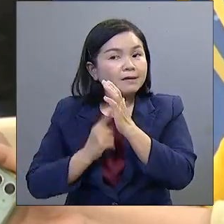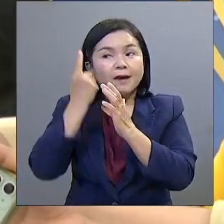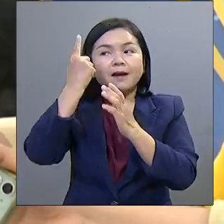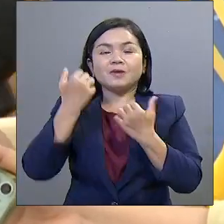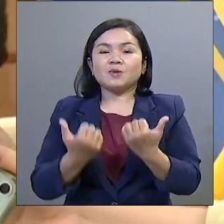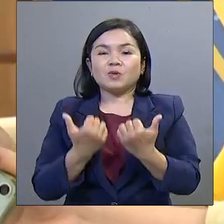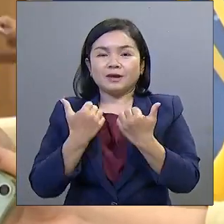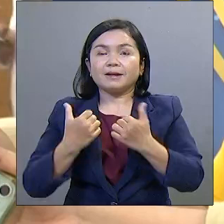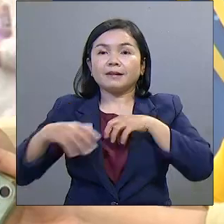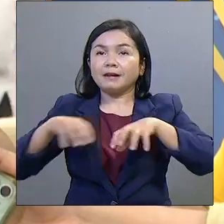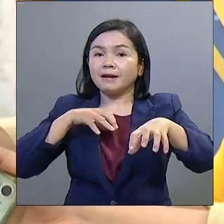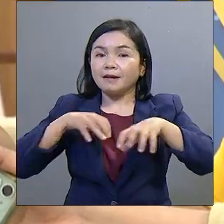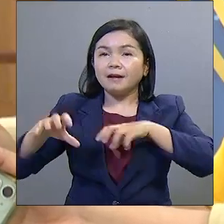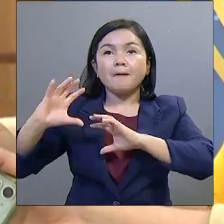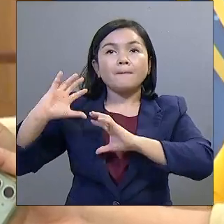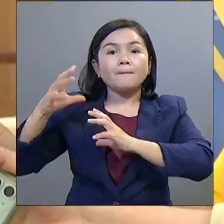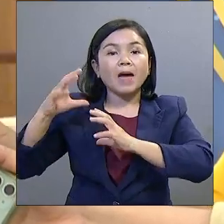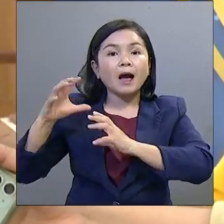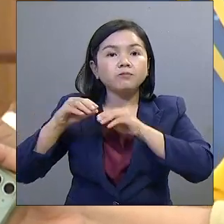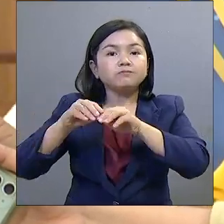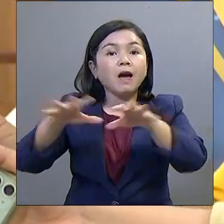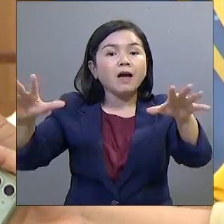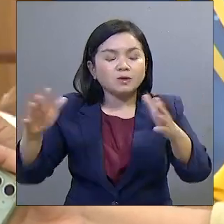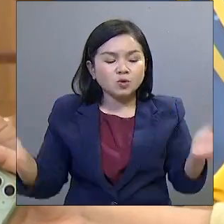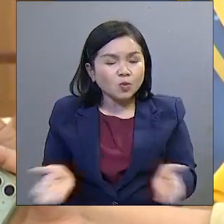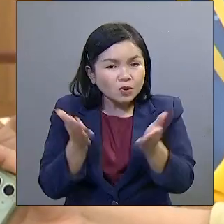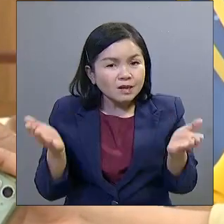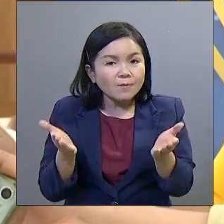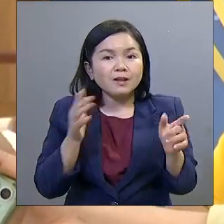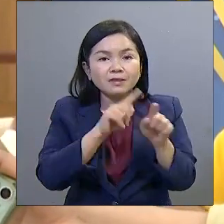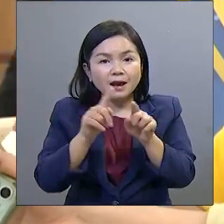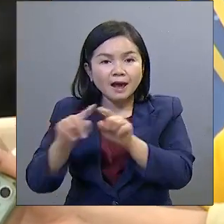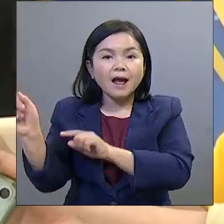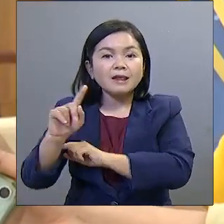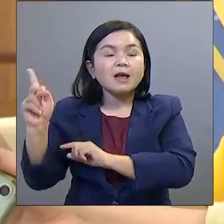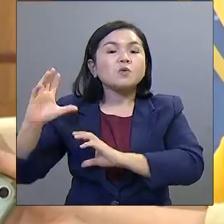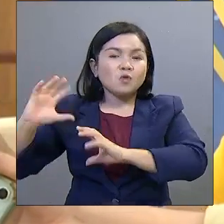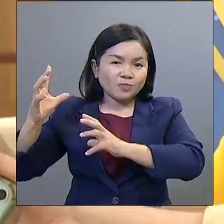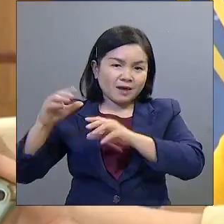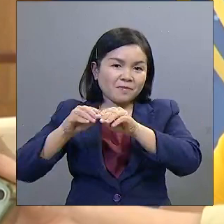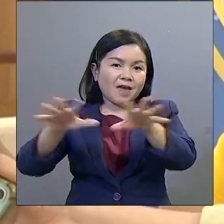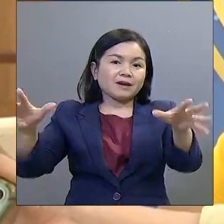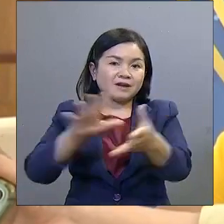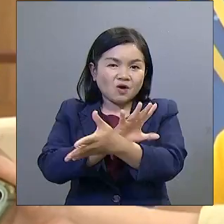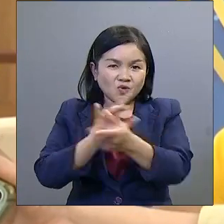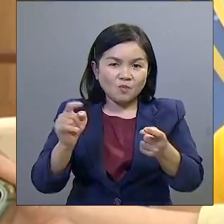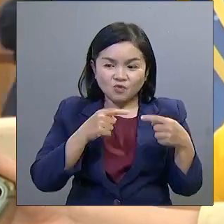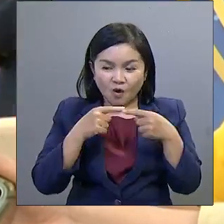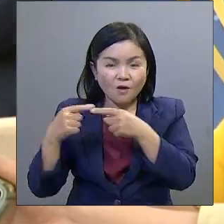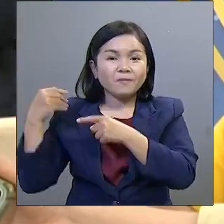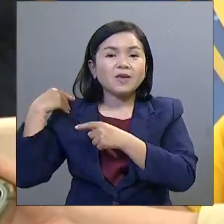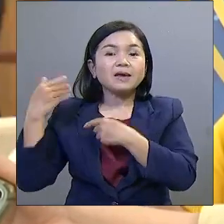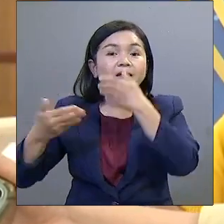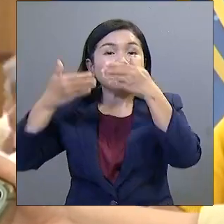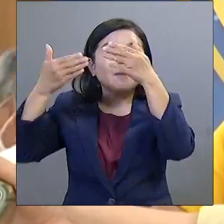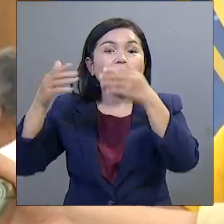ำให้เรื่องของบรรยากาศของการส่งเสริมอุตสาหกรรมสร้างสรรค์โดยใช้ซอฟต์พาวเวอร์เนี่ยมีอยู่อย่างต่อเนื่องเพราะว่าเดี๋ยวเราจะเข้าเทศกาล